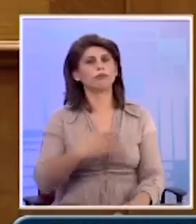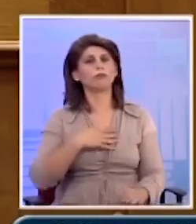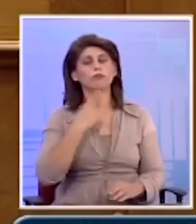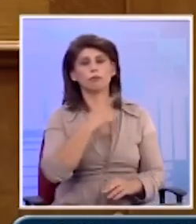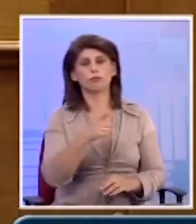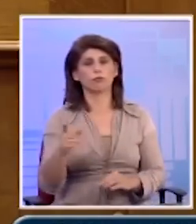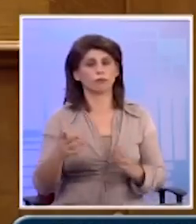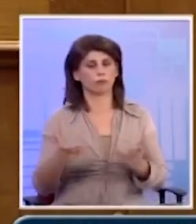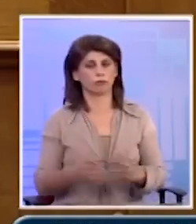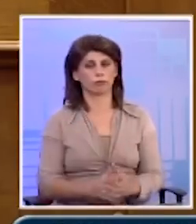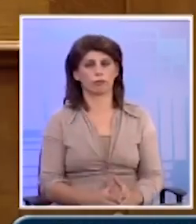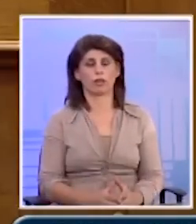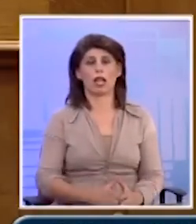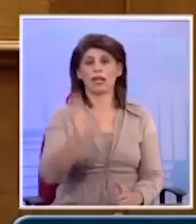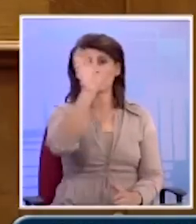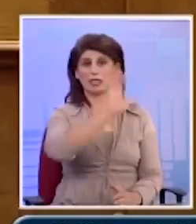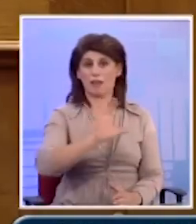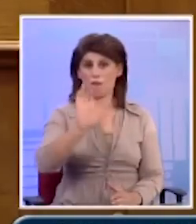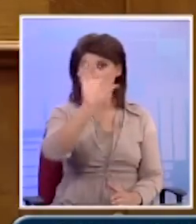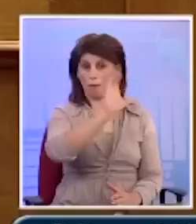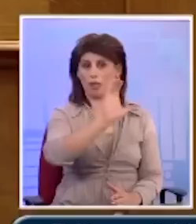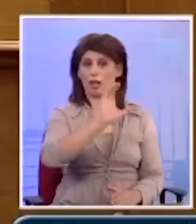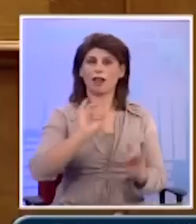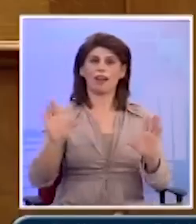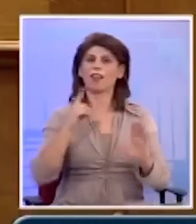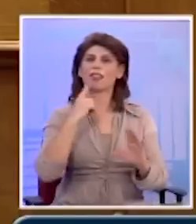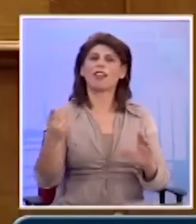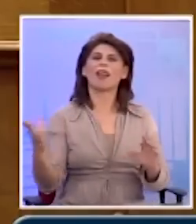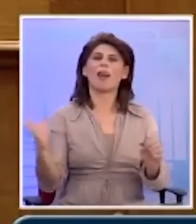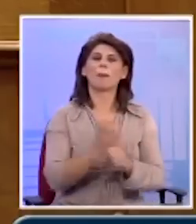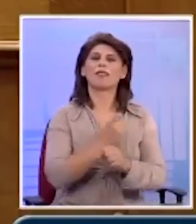εξής. Στην Ευρώπη πλέον κανένας δεν μιλάει για success story.